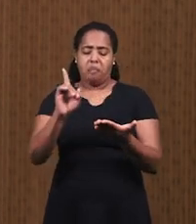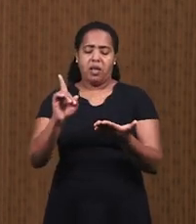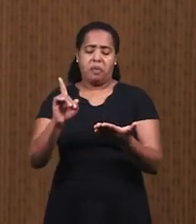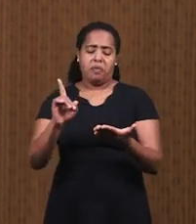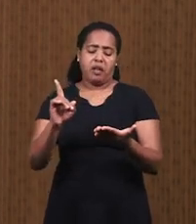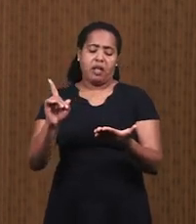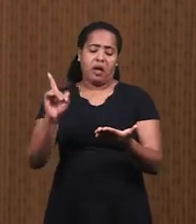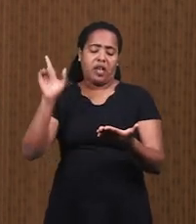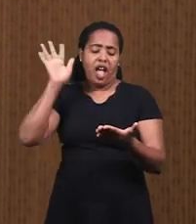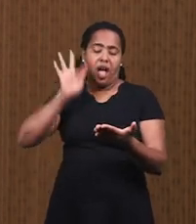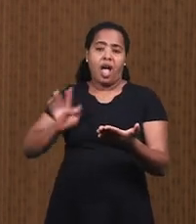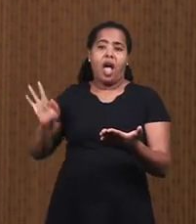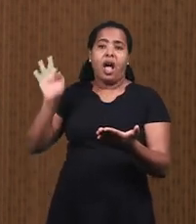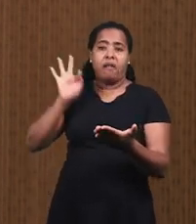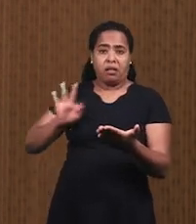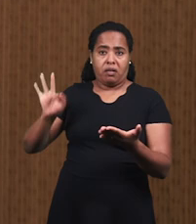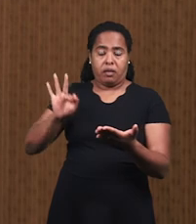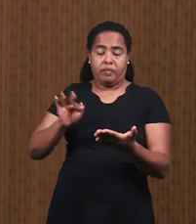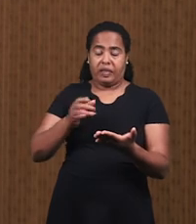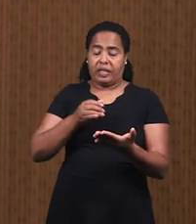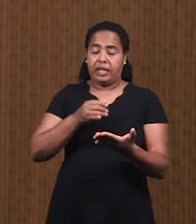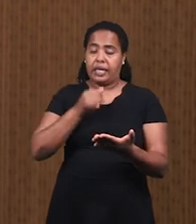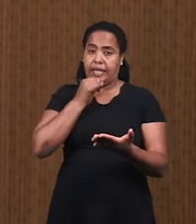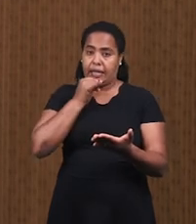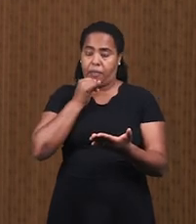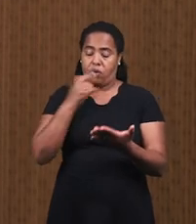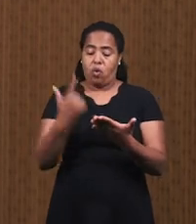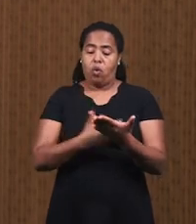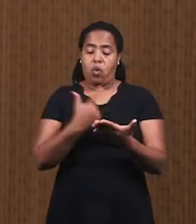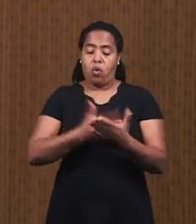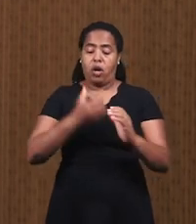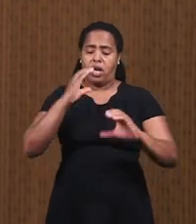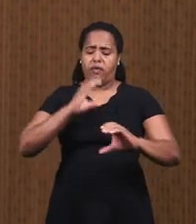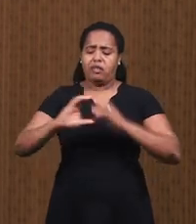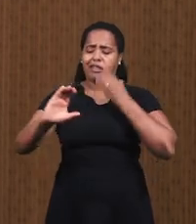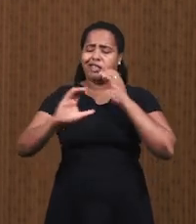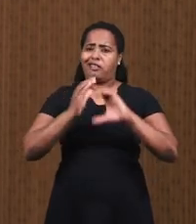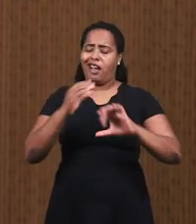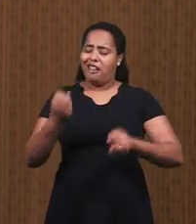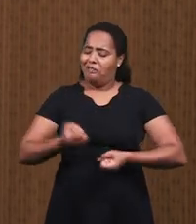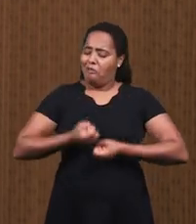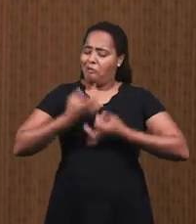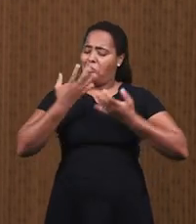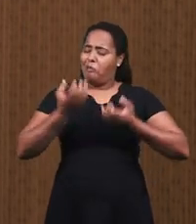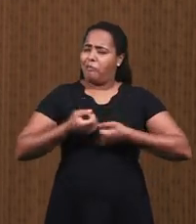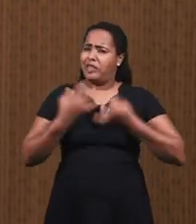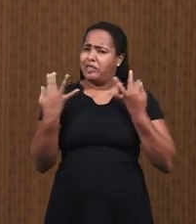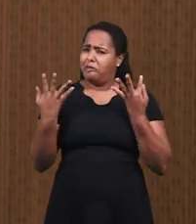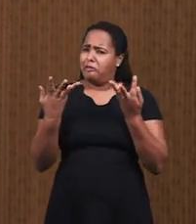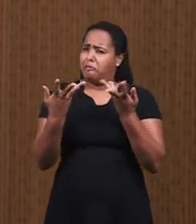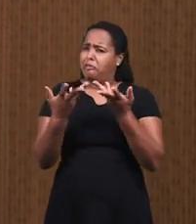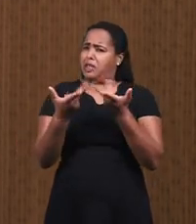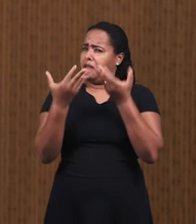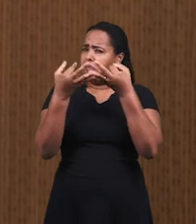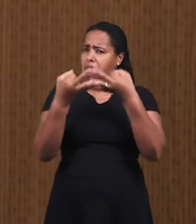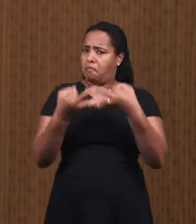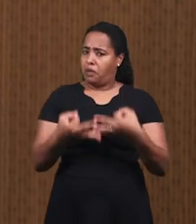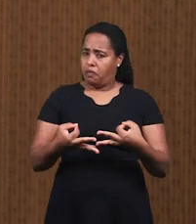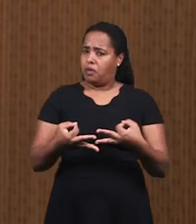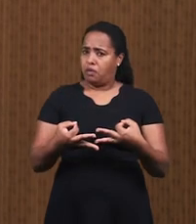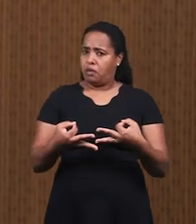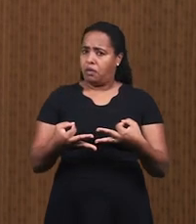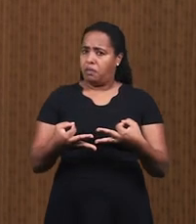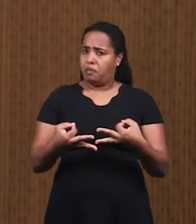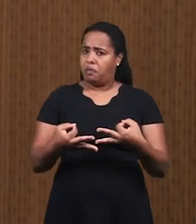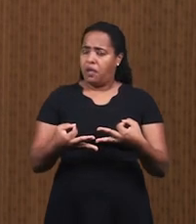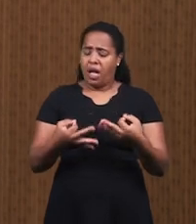как философскую книгу. Возьмите книгу «Песни песней», какая красивая поэзия в нем, да, в книге